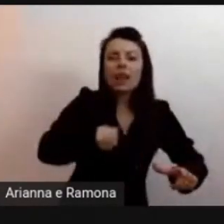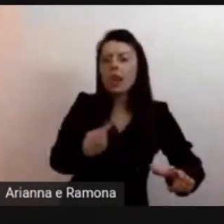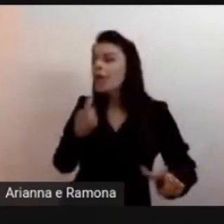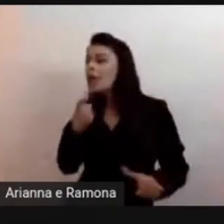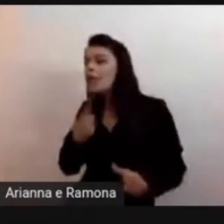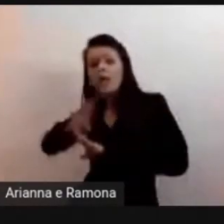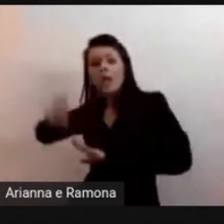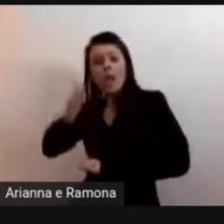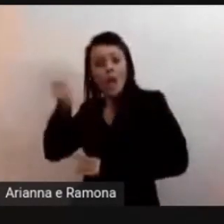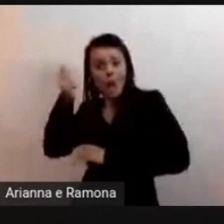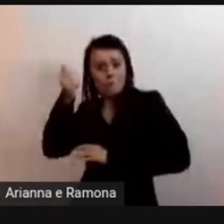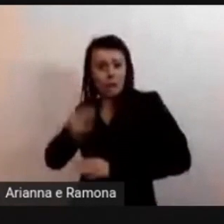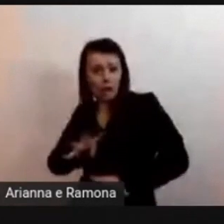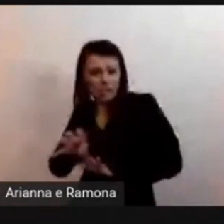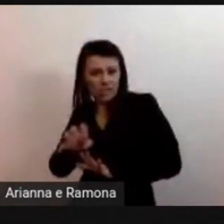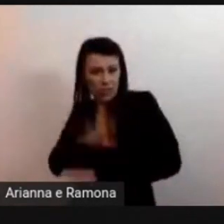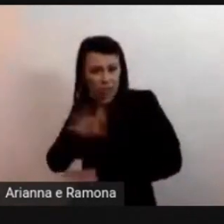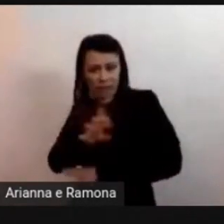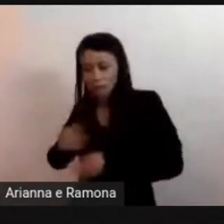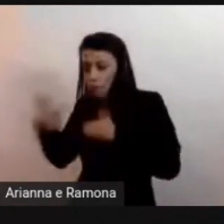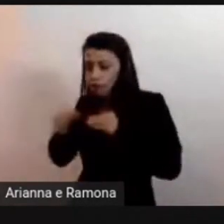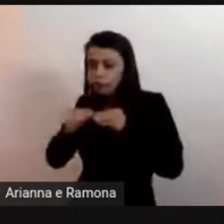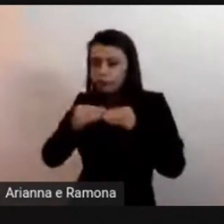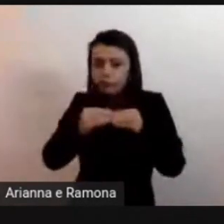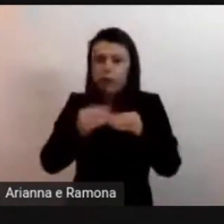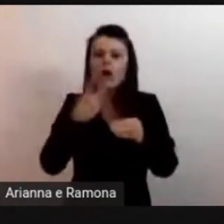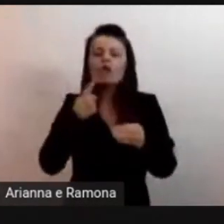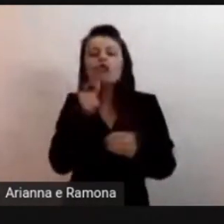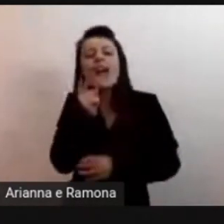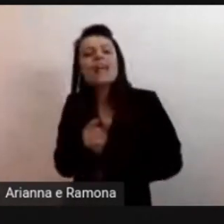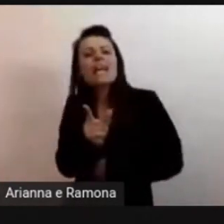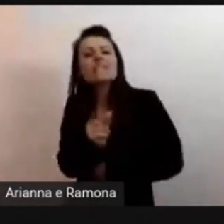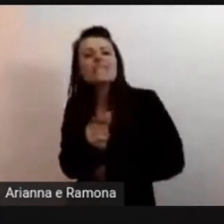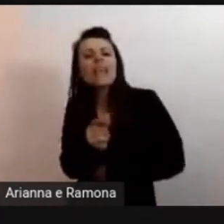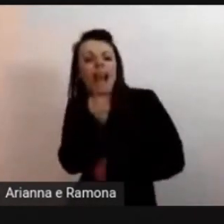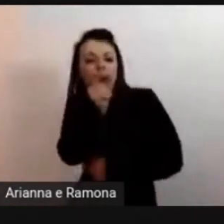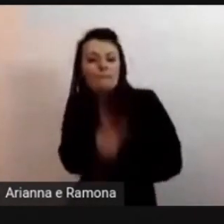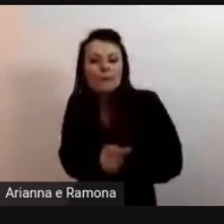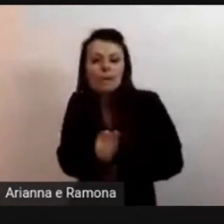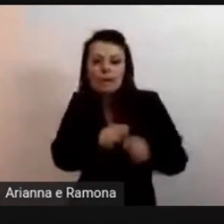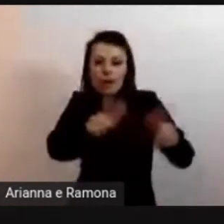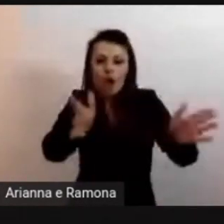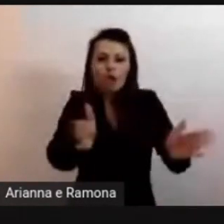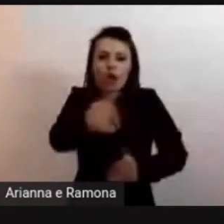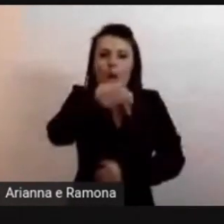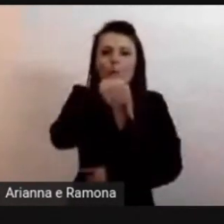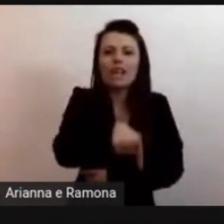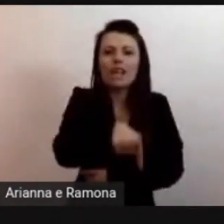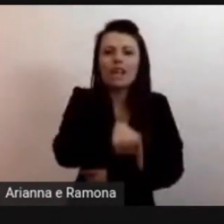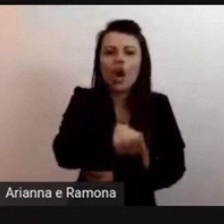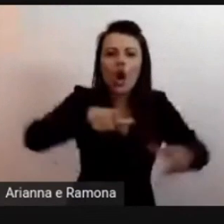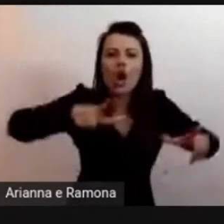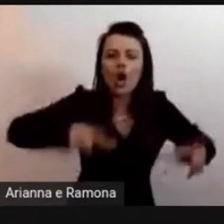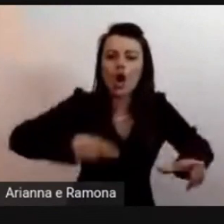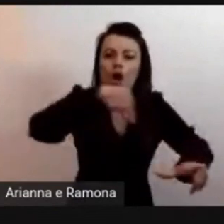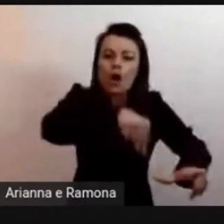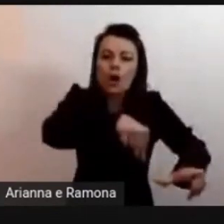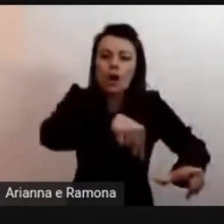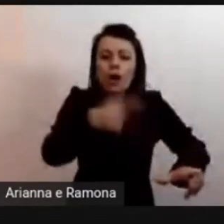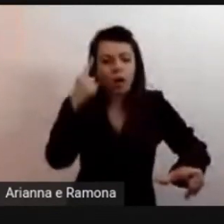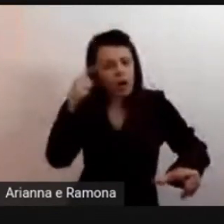sua fiducia ma la sede del concetto poco diverso per